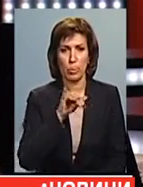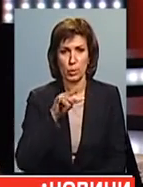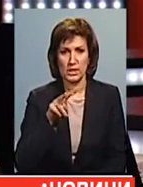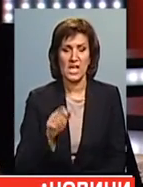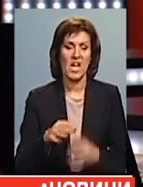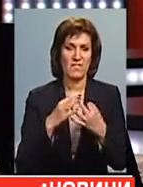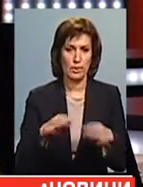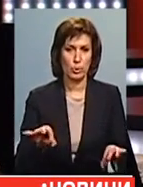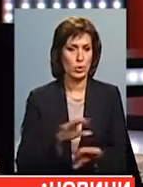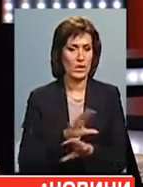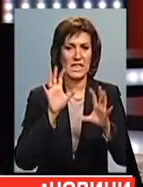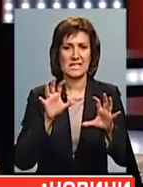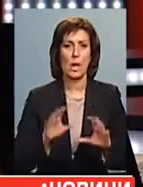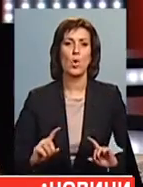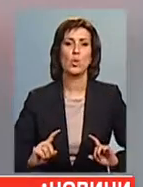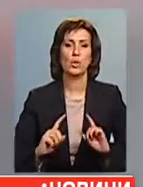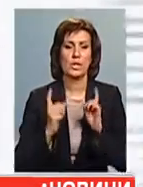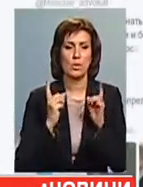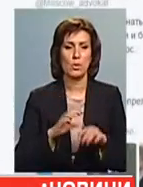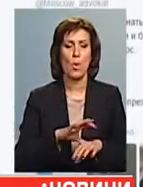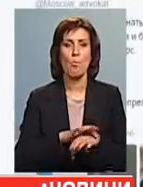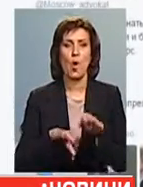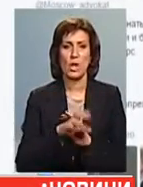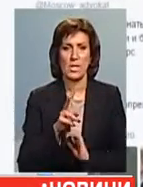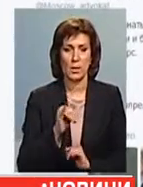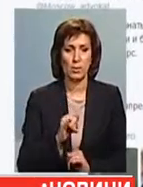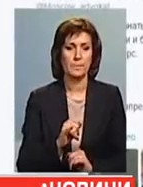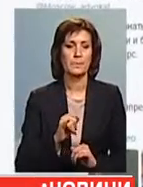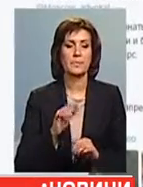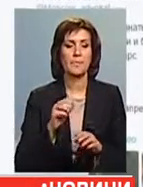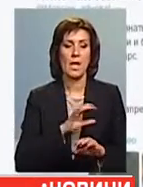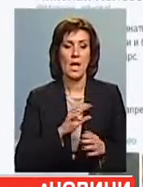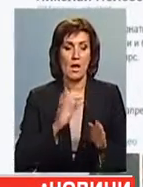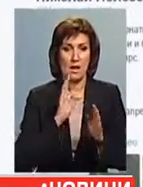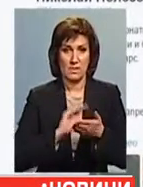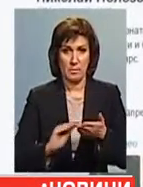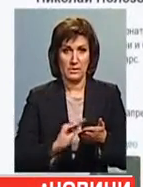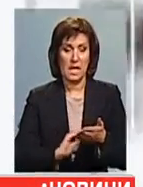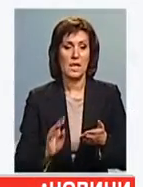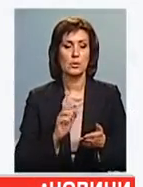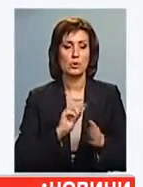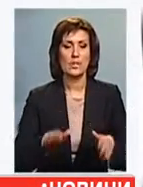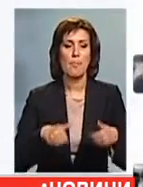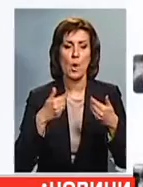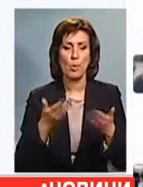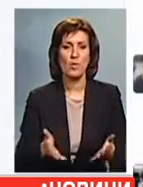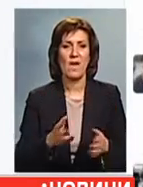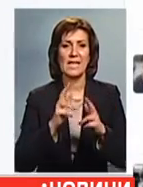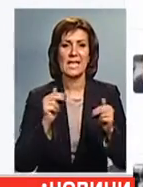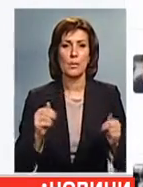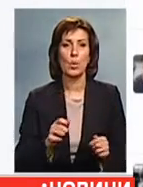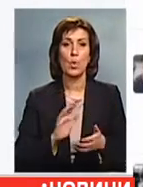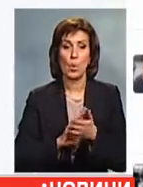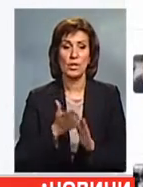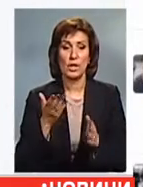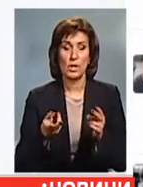Путіна відпустити незаконно утримувану полонянку. У Твіттері адвокати написали, що запропонували Кремлю угоду. Якщо